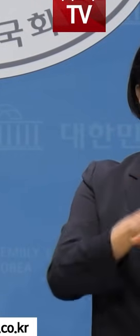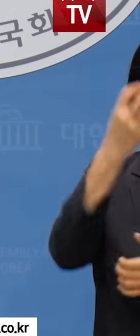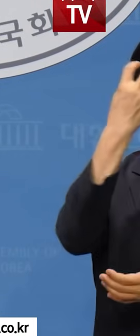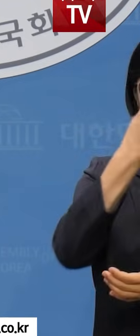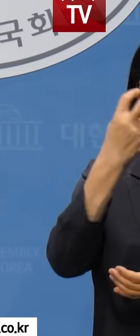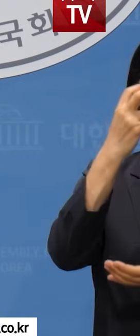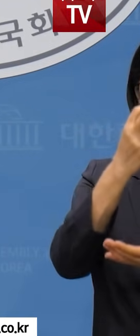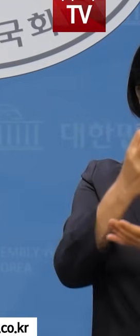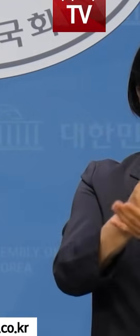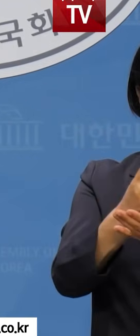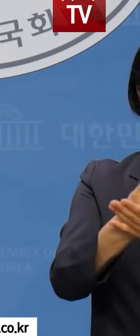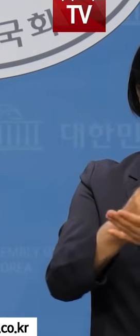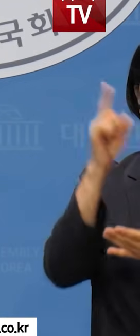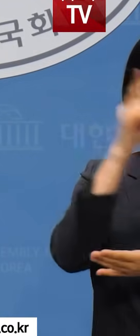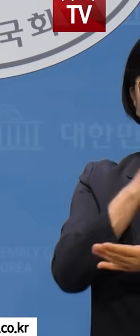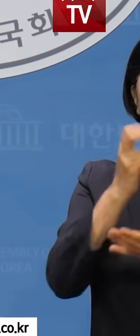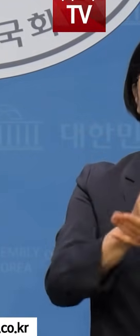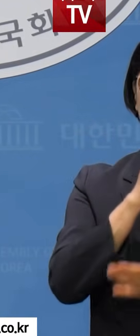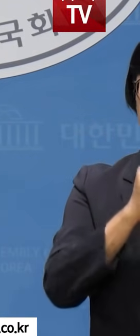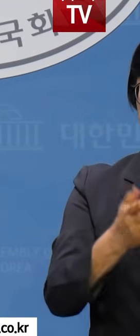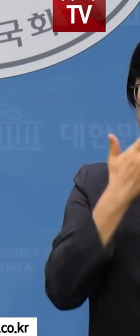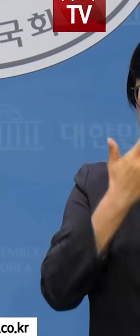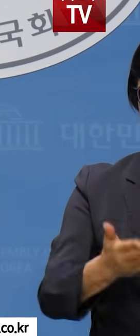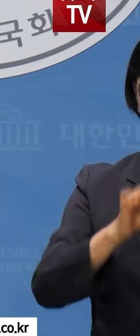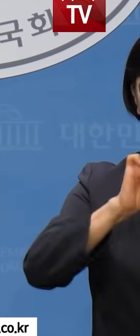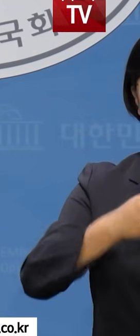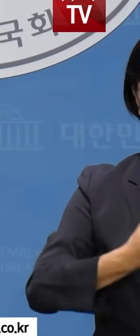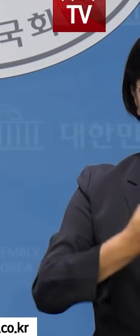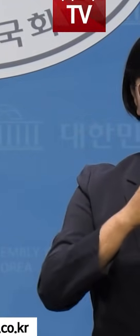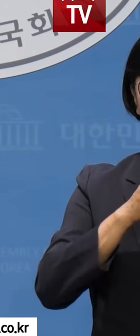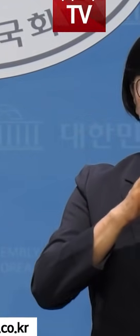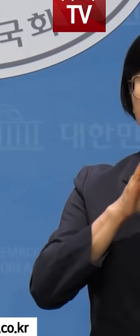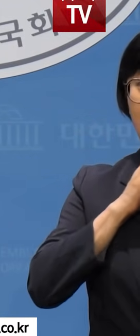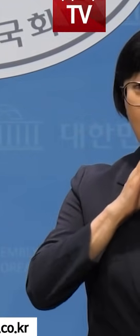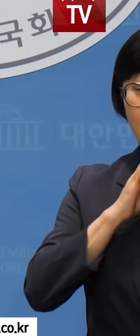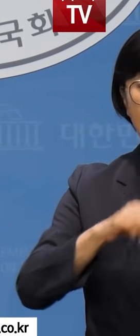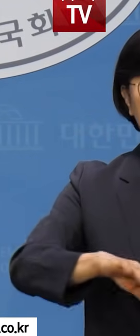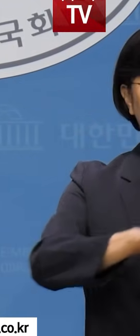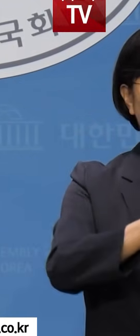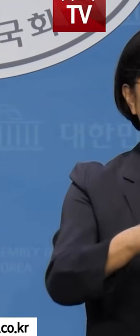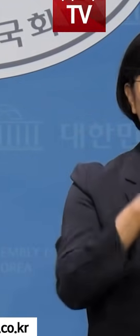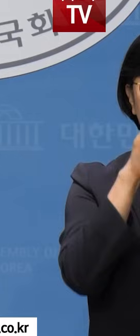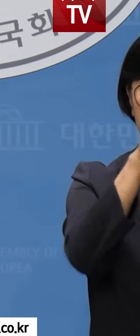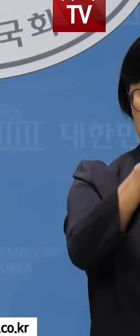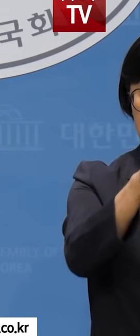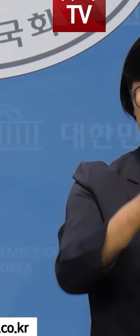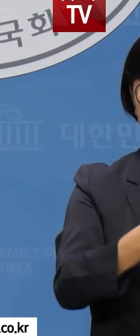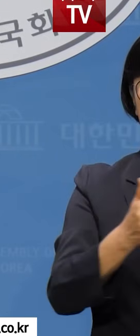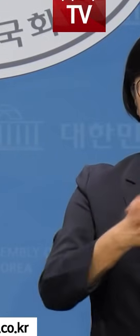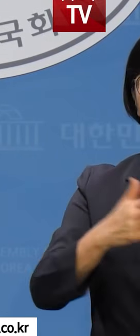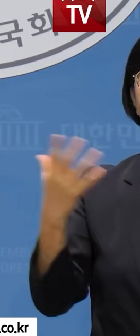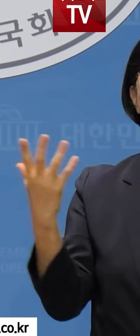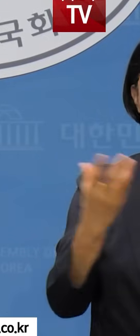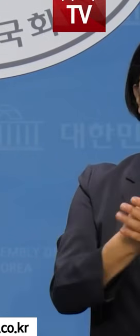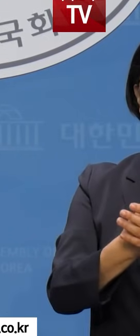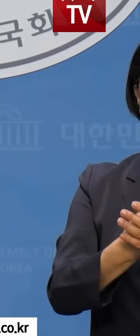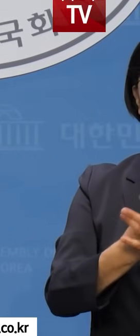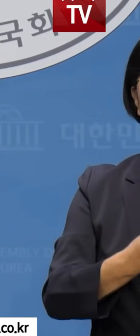제정하는 것은 악법이라고 지칭하다니, 본인이 하면 옳고 상대당이 하면 틀리다는